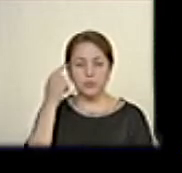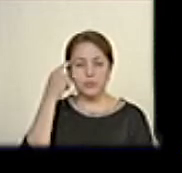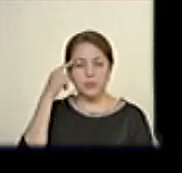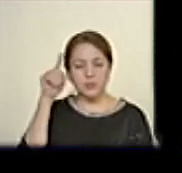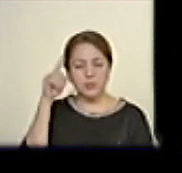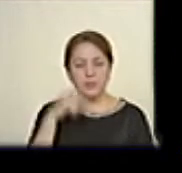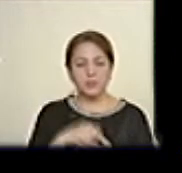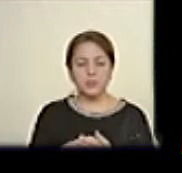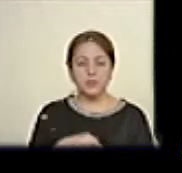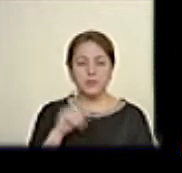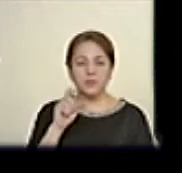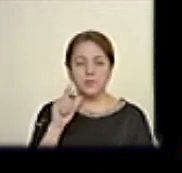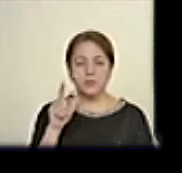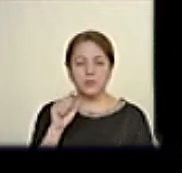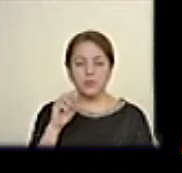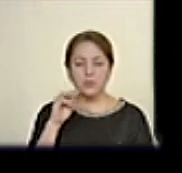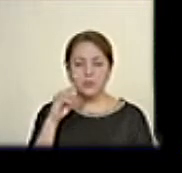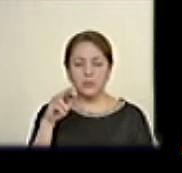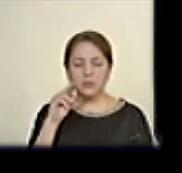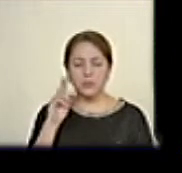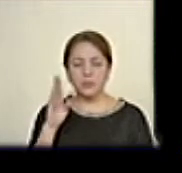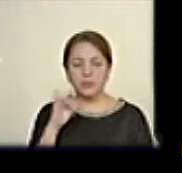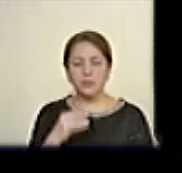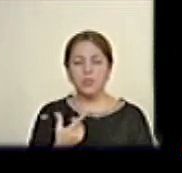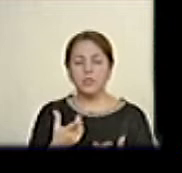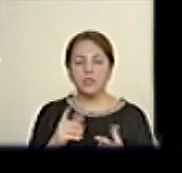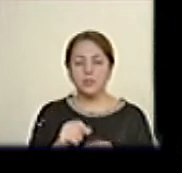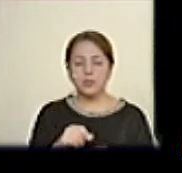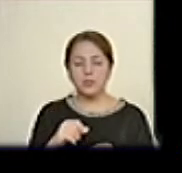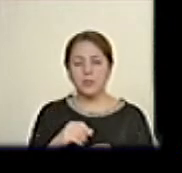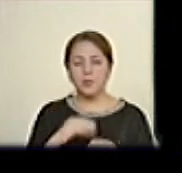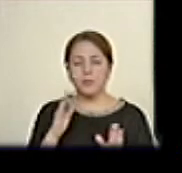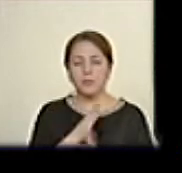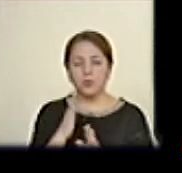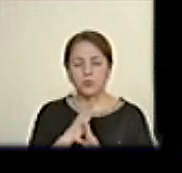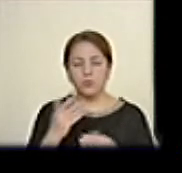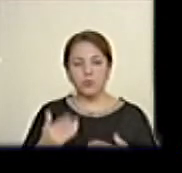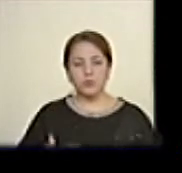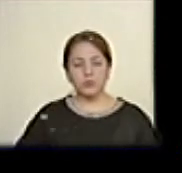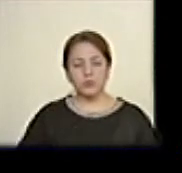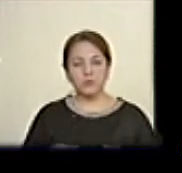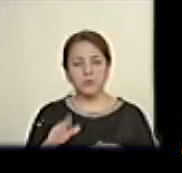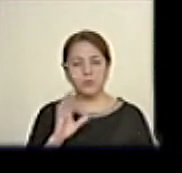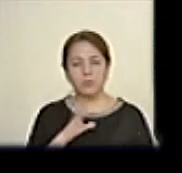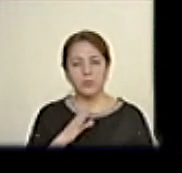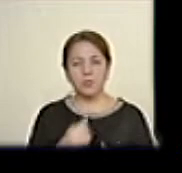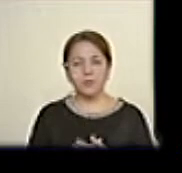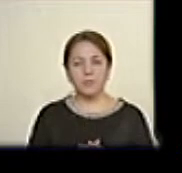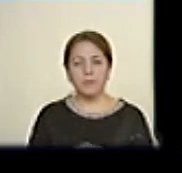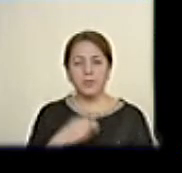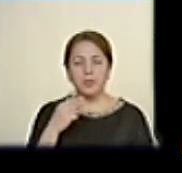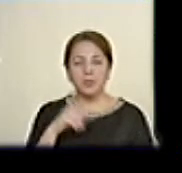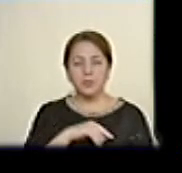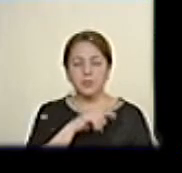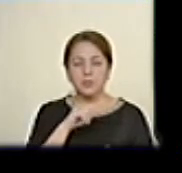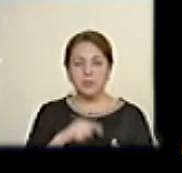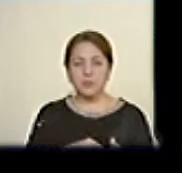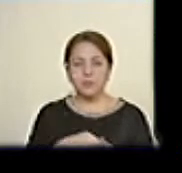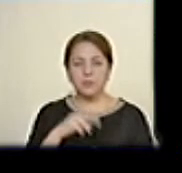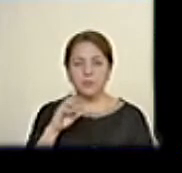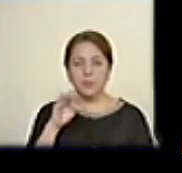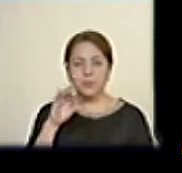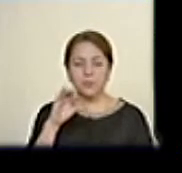природа оживала. Центральным персонажем стихотворения